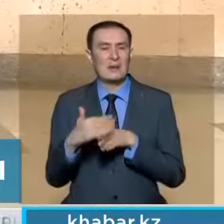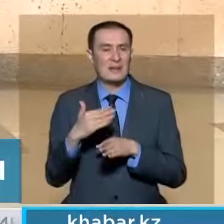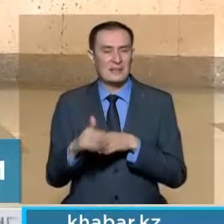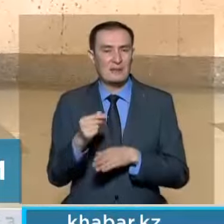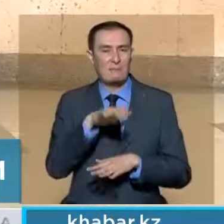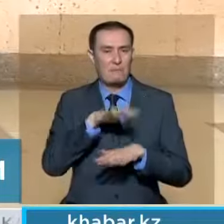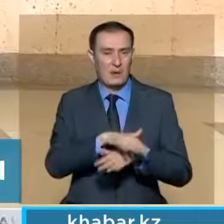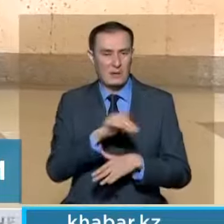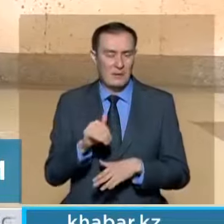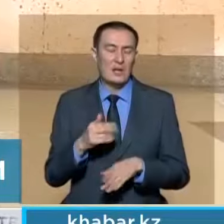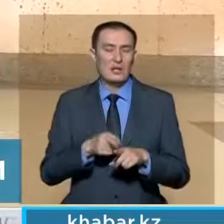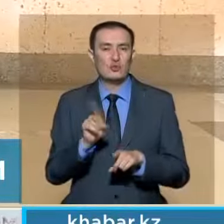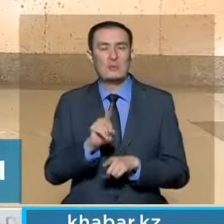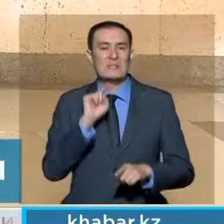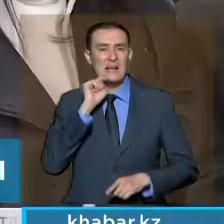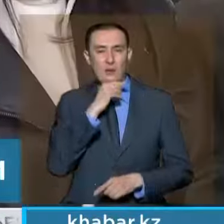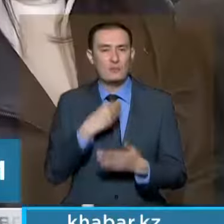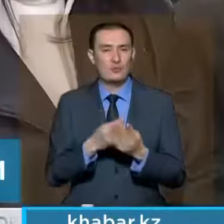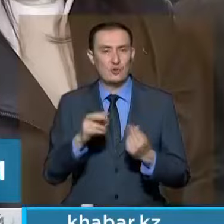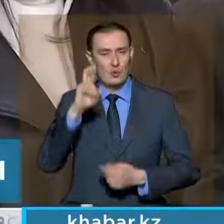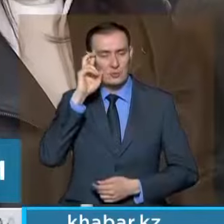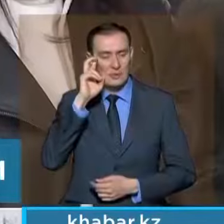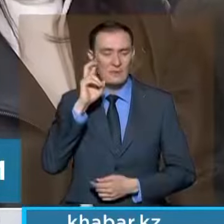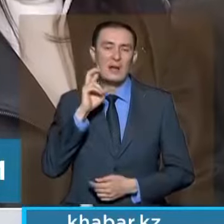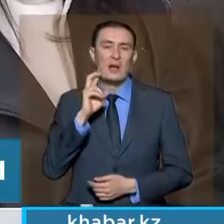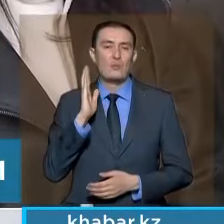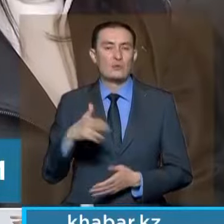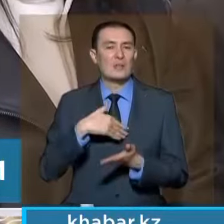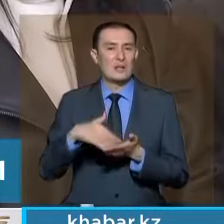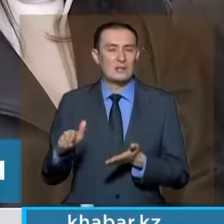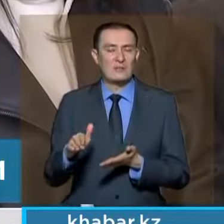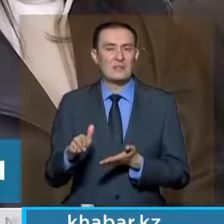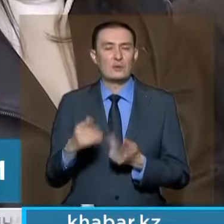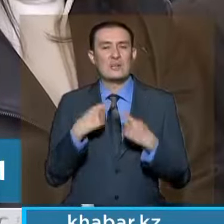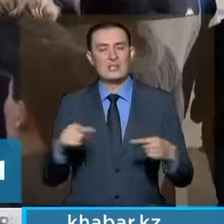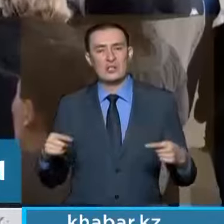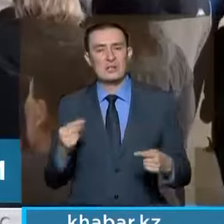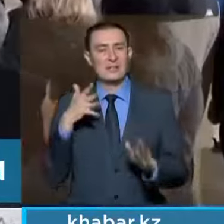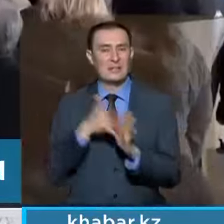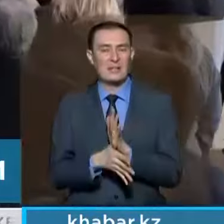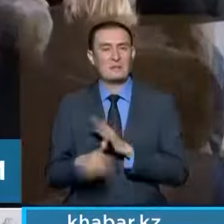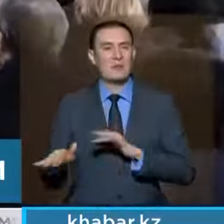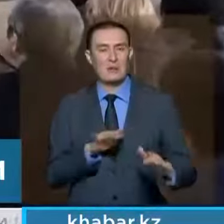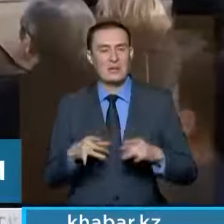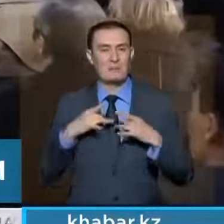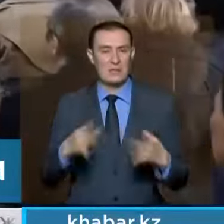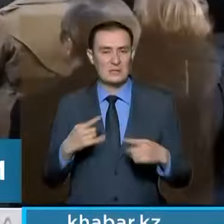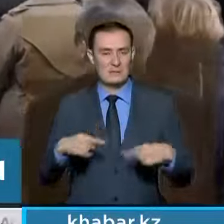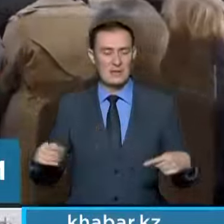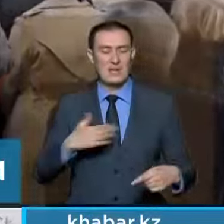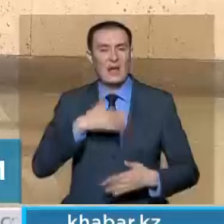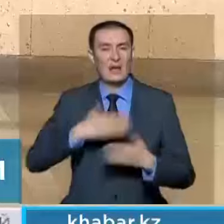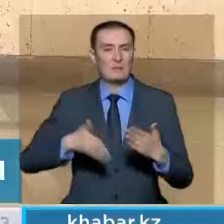словам Касым-Жомарта Токаева, чтобы сэкономить бюджетные деньги в стране, откажутся от имиджевых и других затратных мероприятий. Я